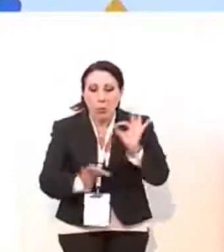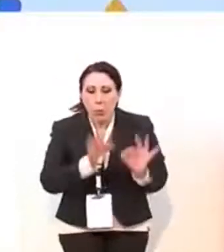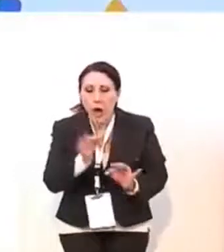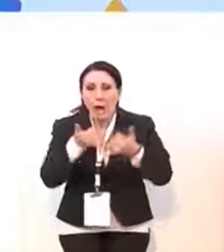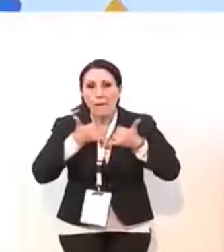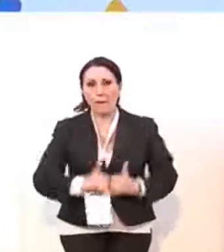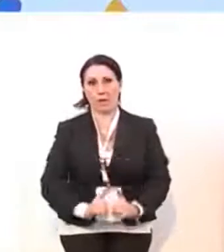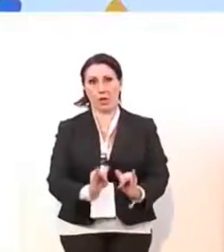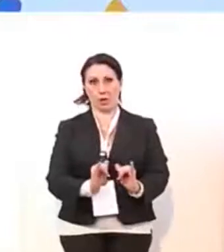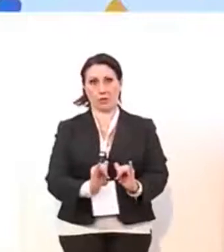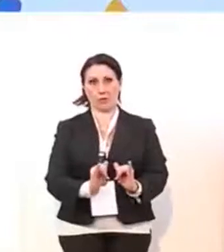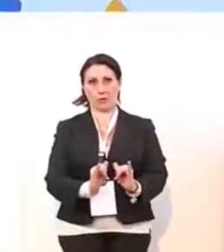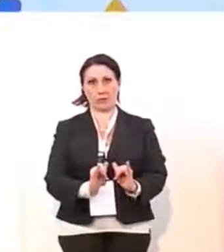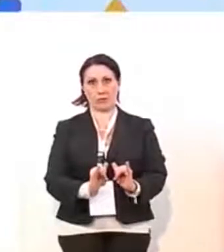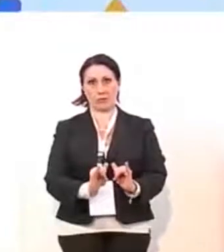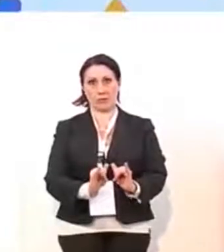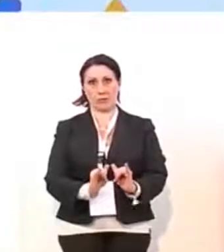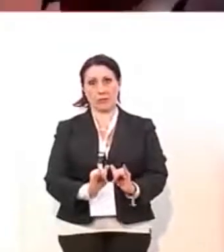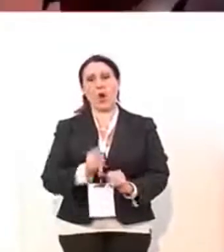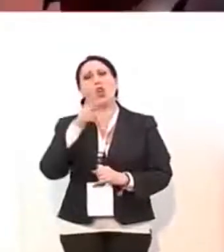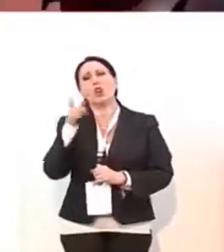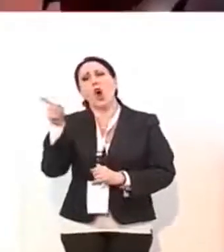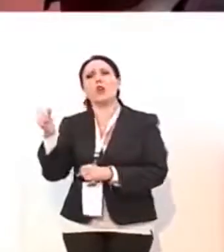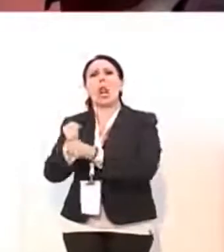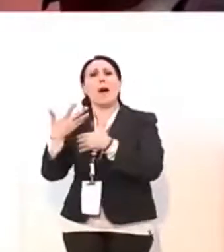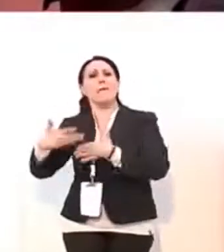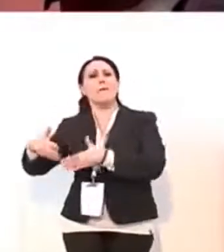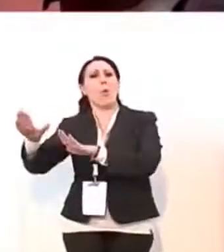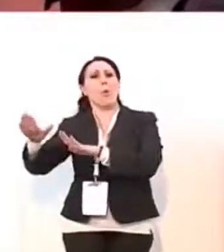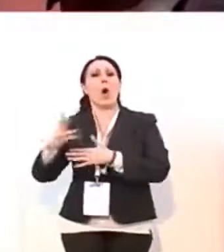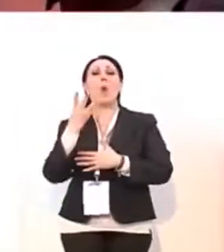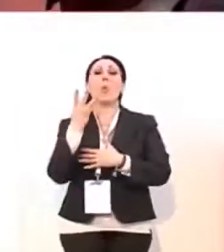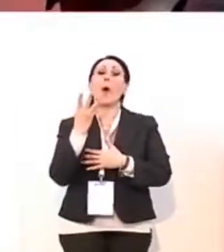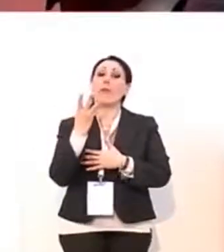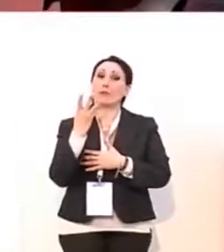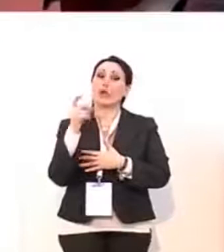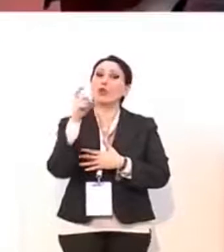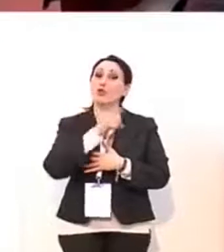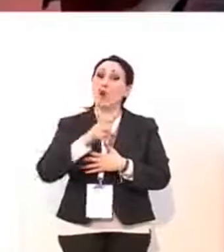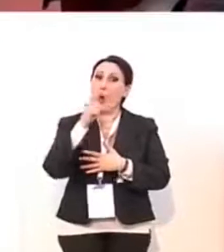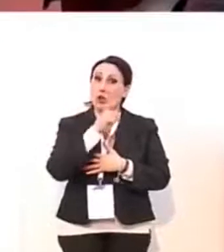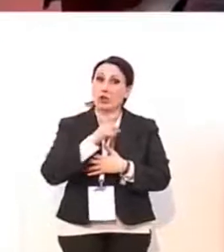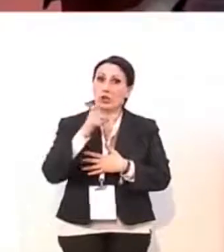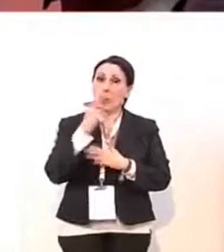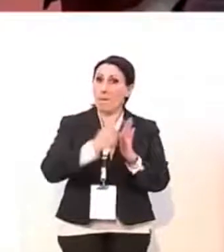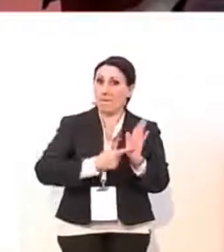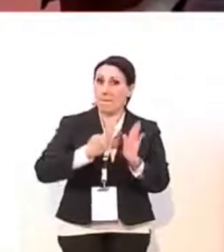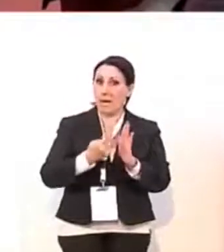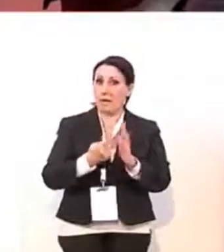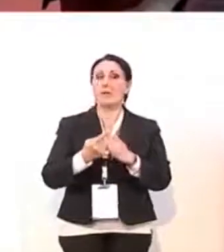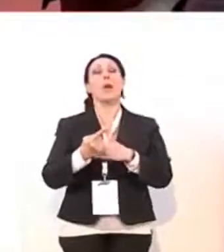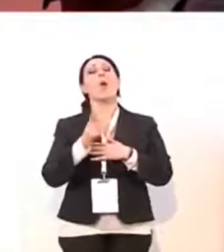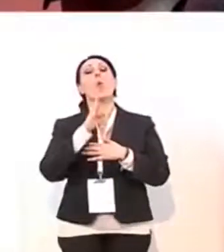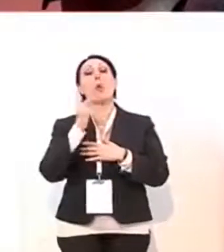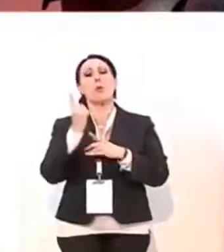allora, laddove non si è stati in grado di far crescere la cultura della condivisione,